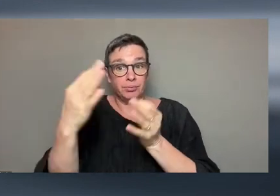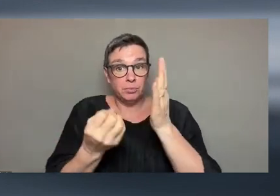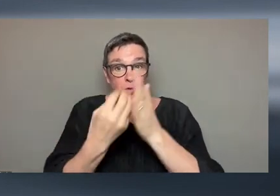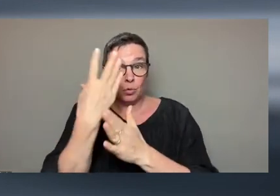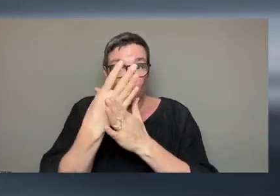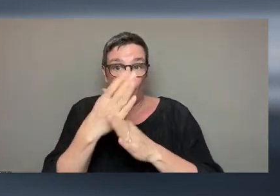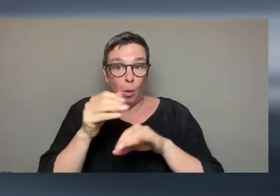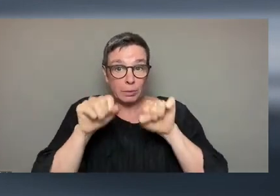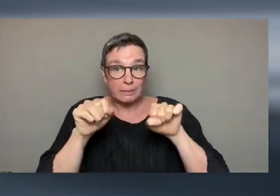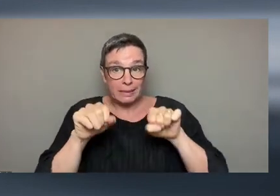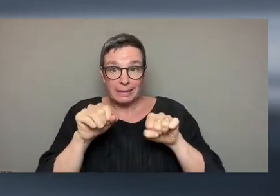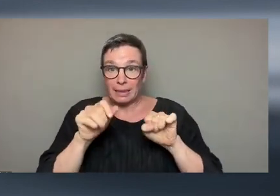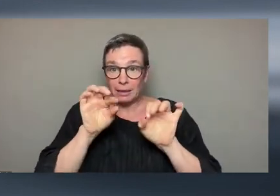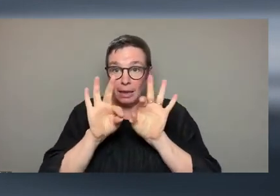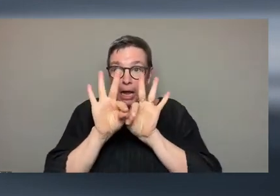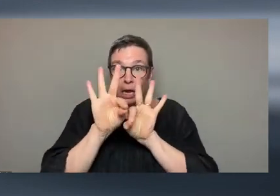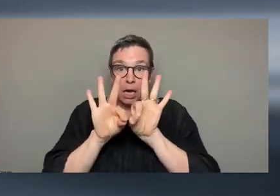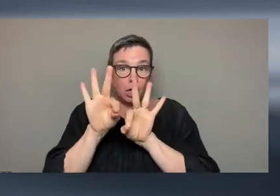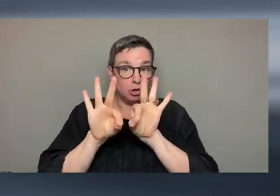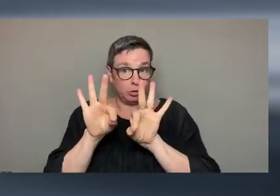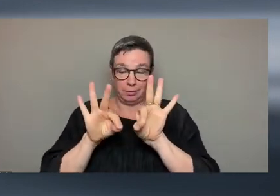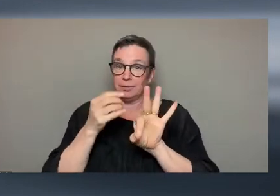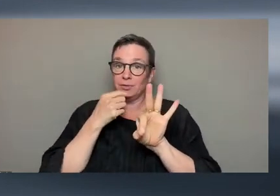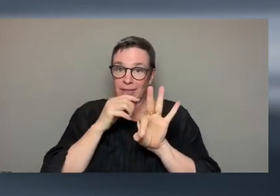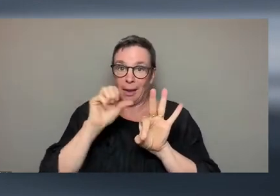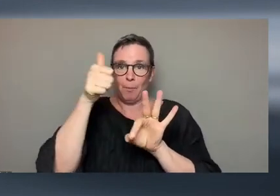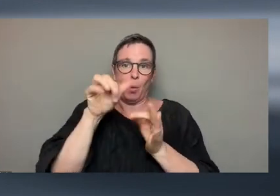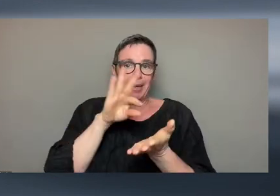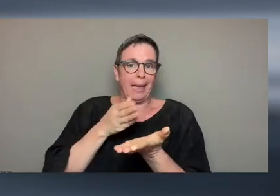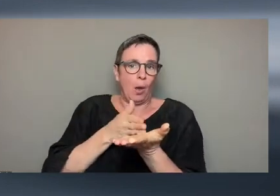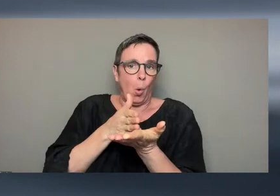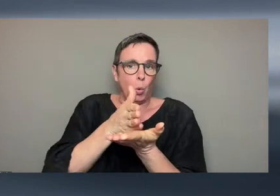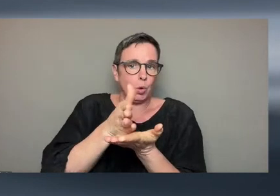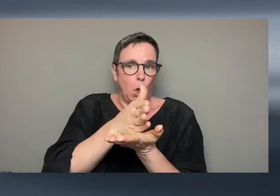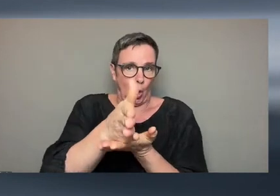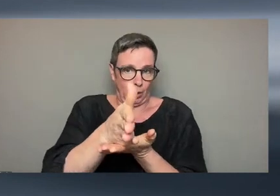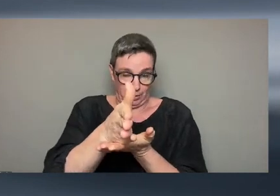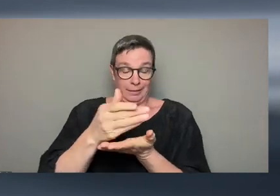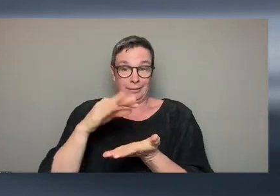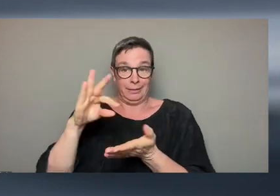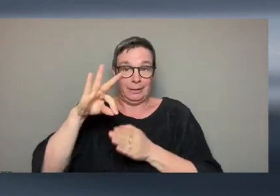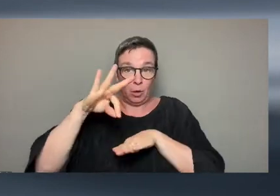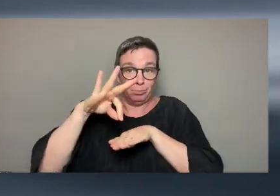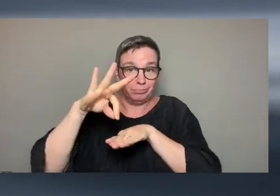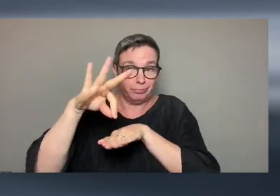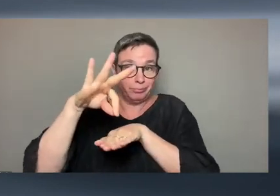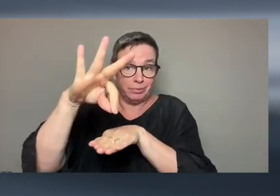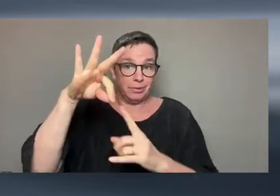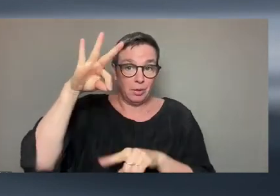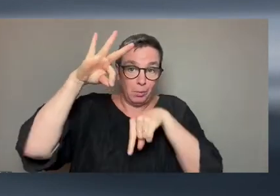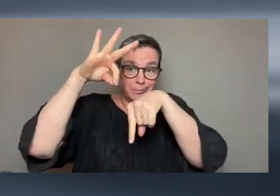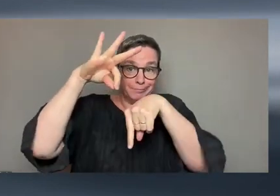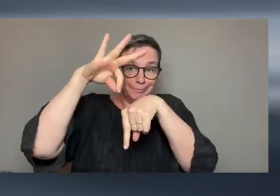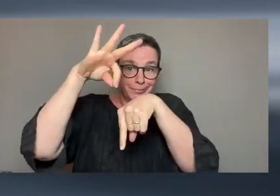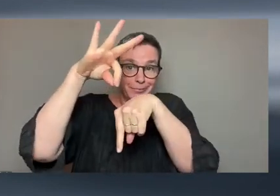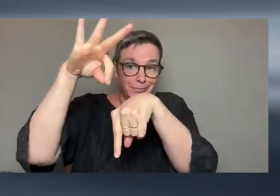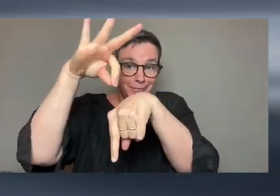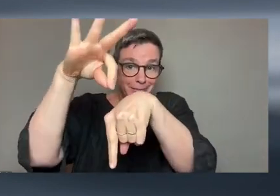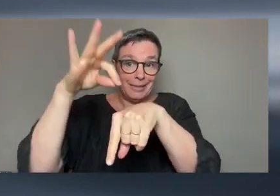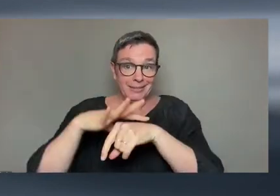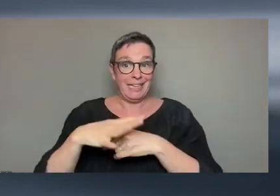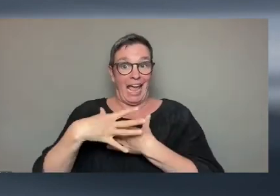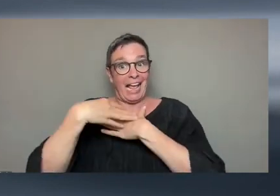qui a donné naissance au premier routeur. Ce premier routeur était uniquement concentré sur le routage en